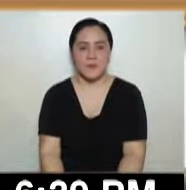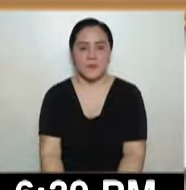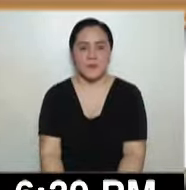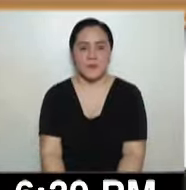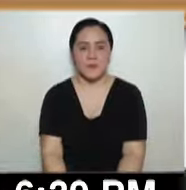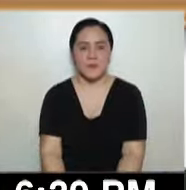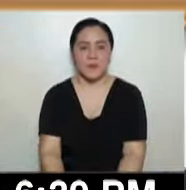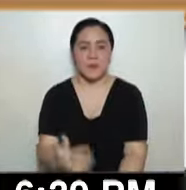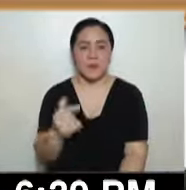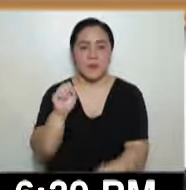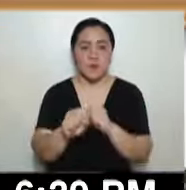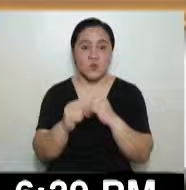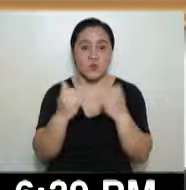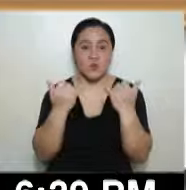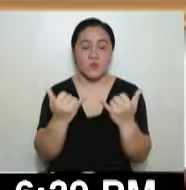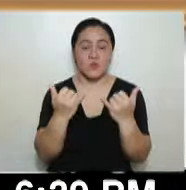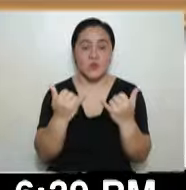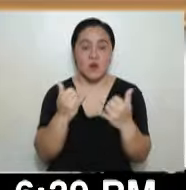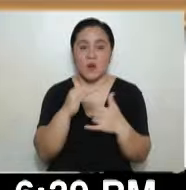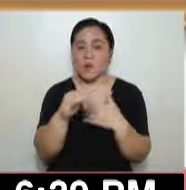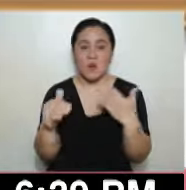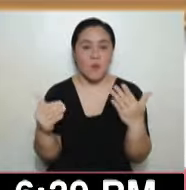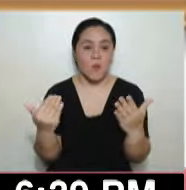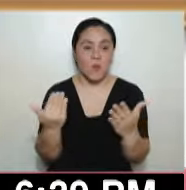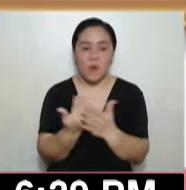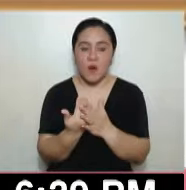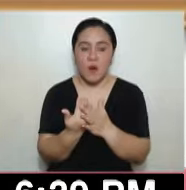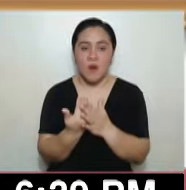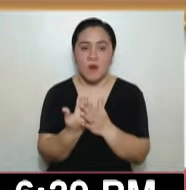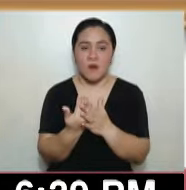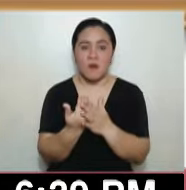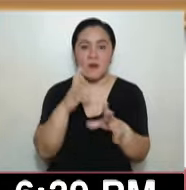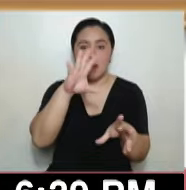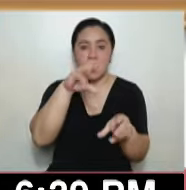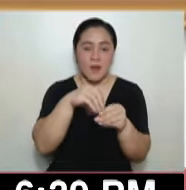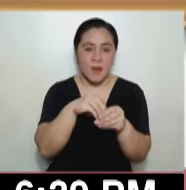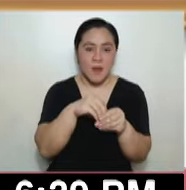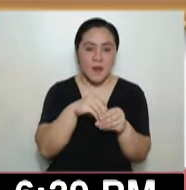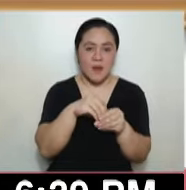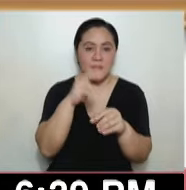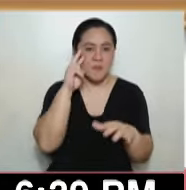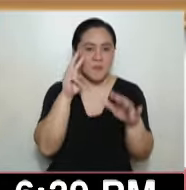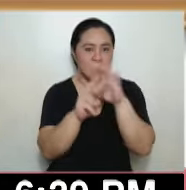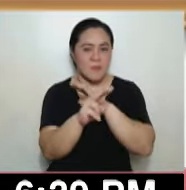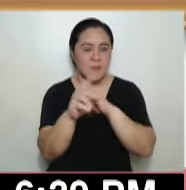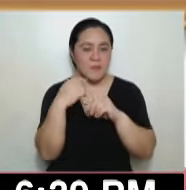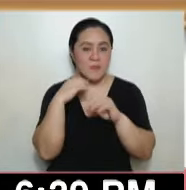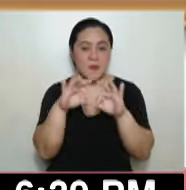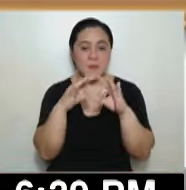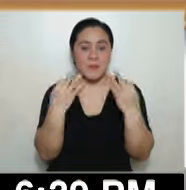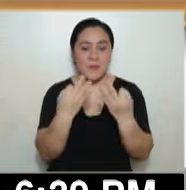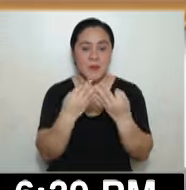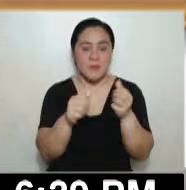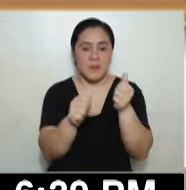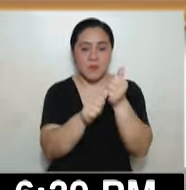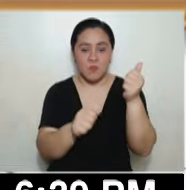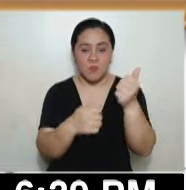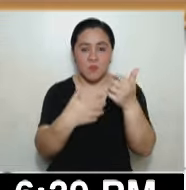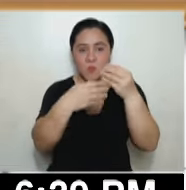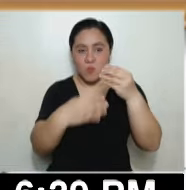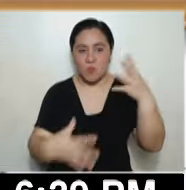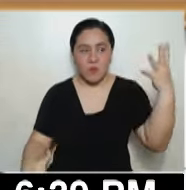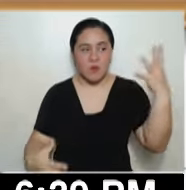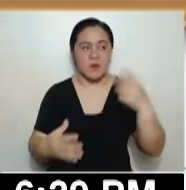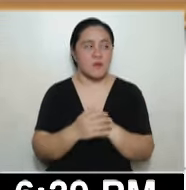man, self-perpetuating yung mga yan. Parte ng logic ng political dynasty ay manatili at sa kanila